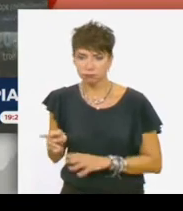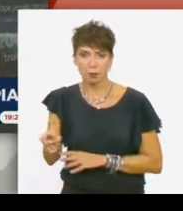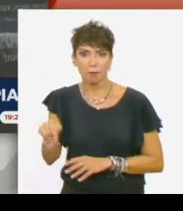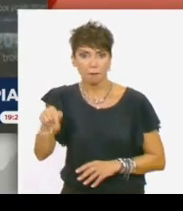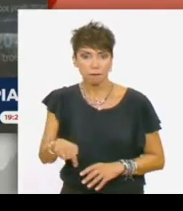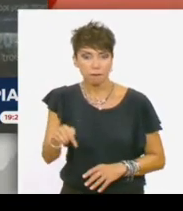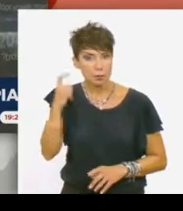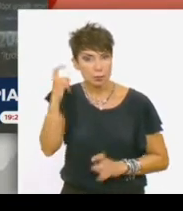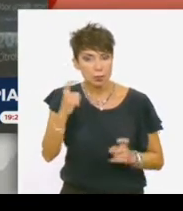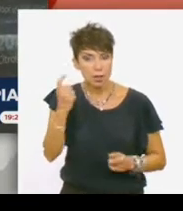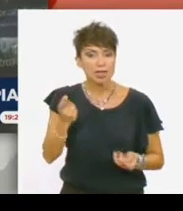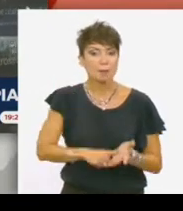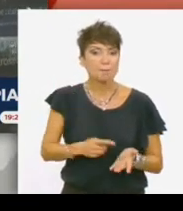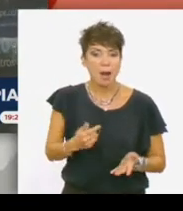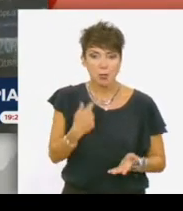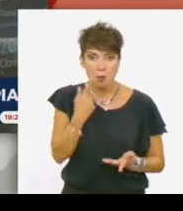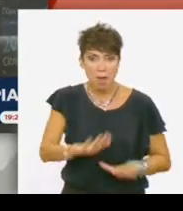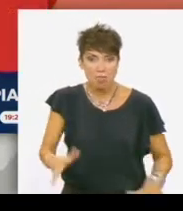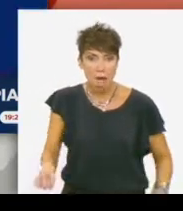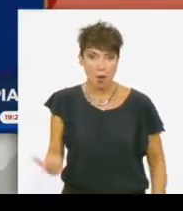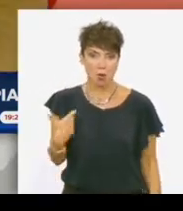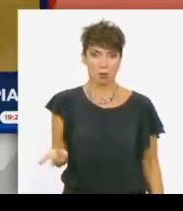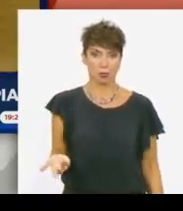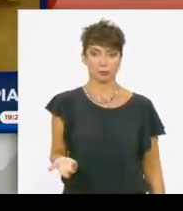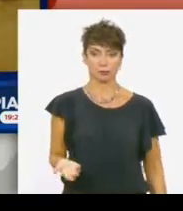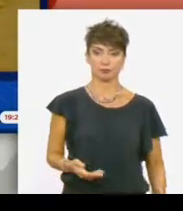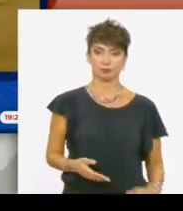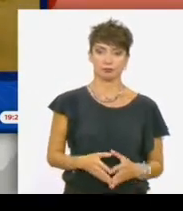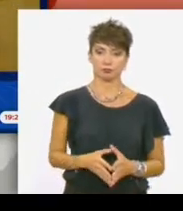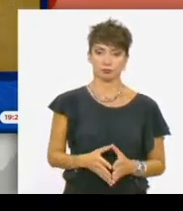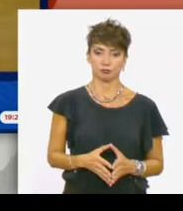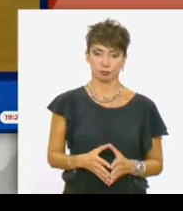προβληματίζουμε από τώρα τι θα κάνω, γιατί έχουμε και μικρά παιδιά στο σπίτι.